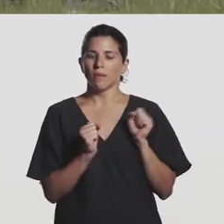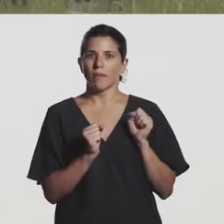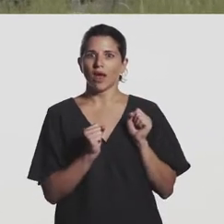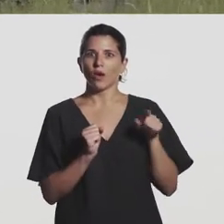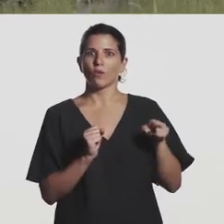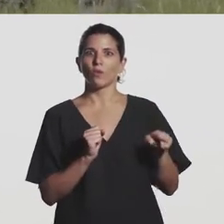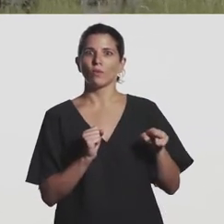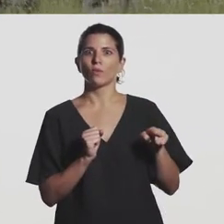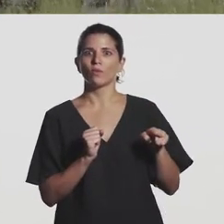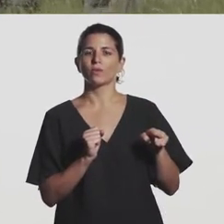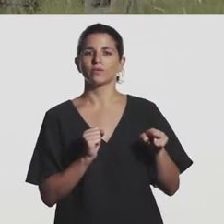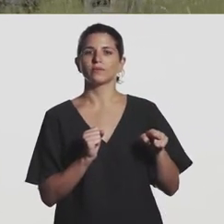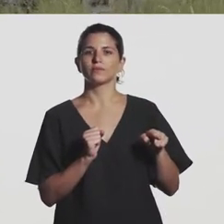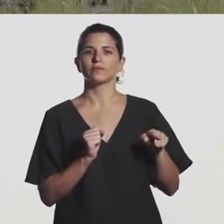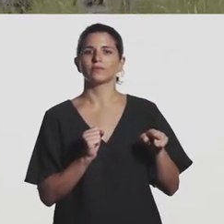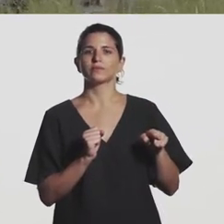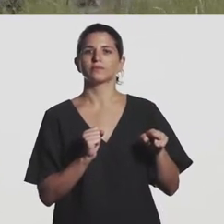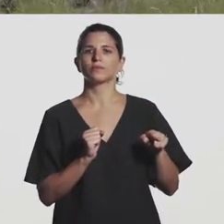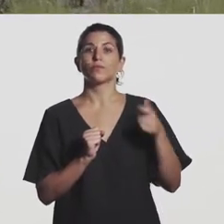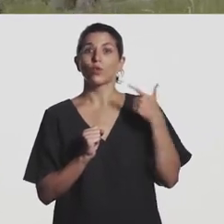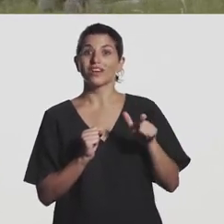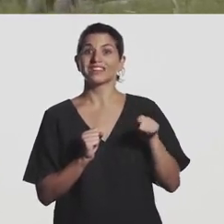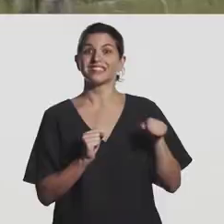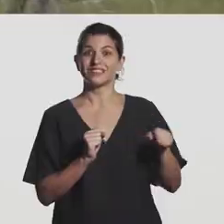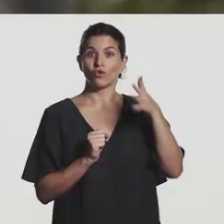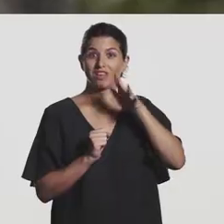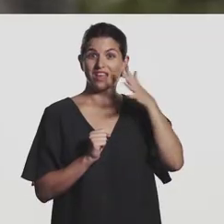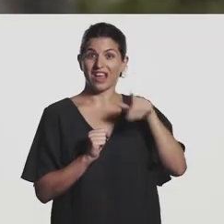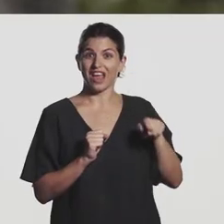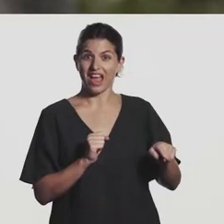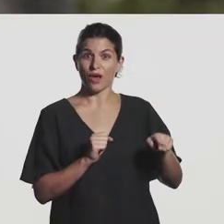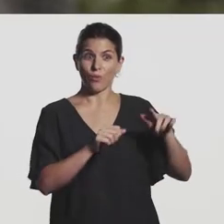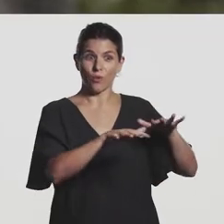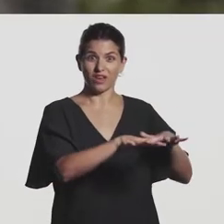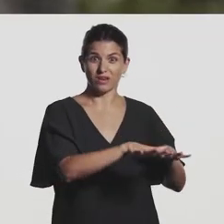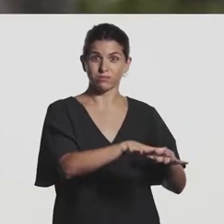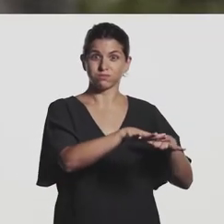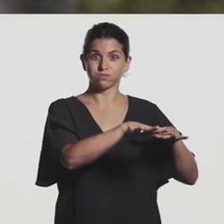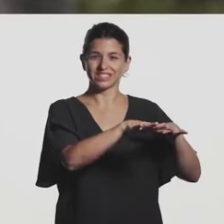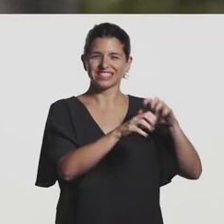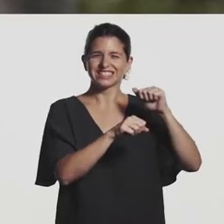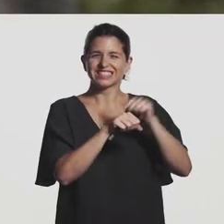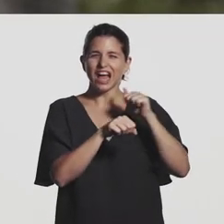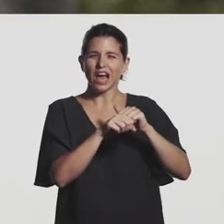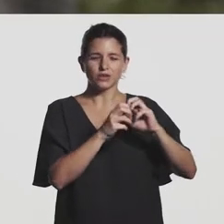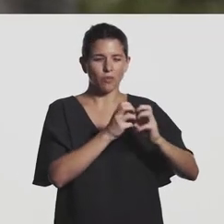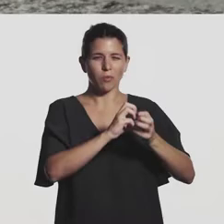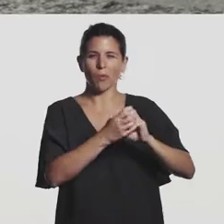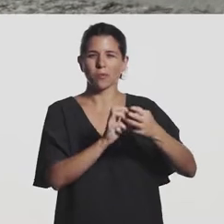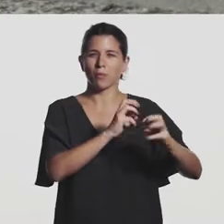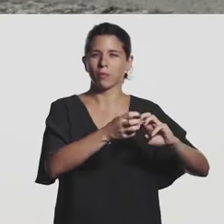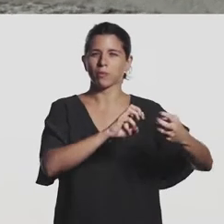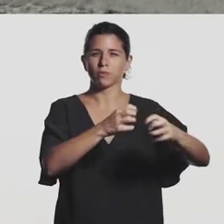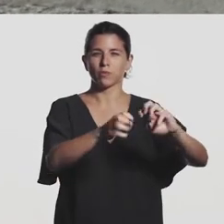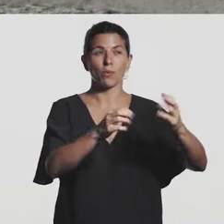questo ci ha fatto veramente tanta paura, perché l'acqua si alzava sempre di più, i sassi facevano sempre